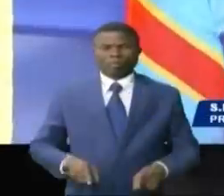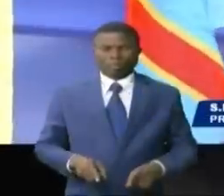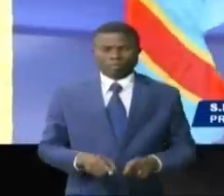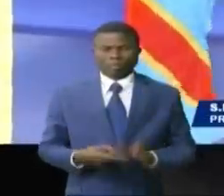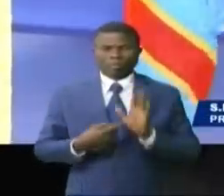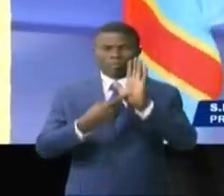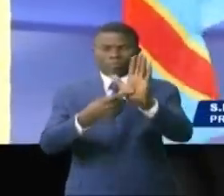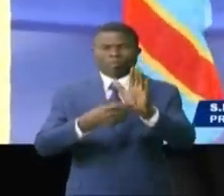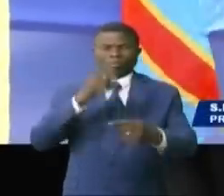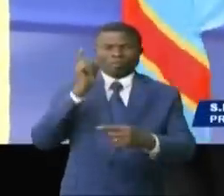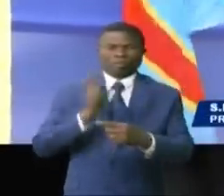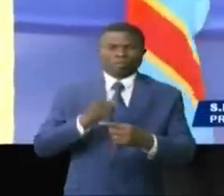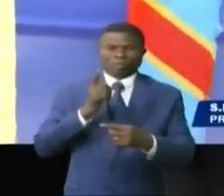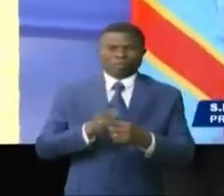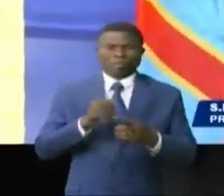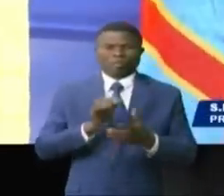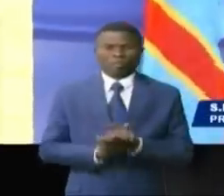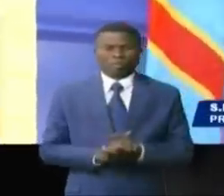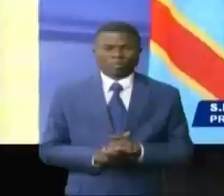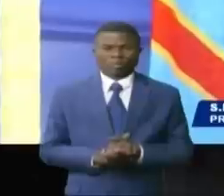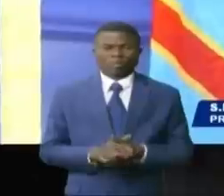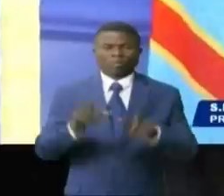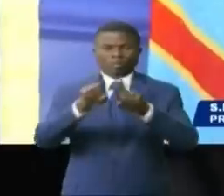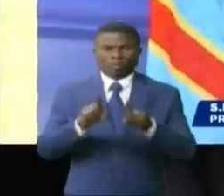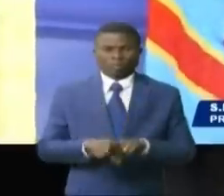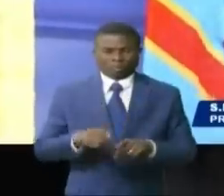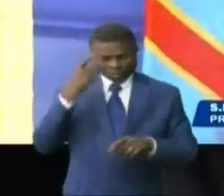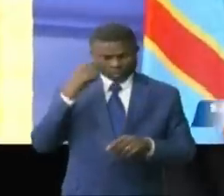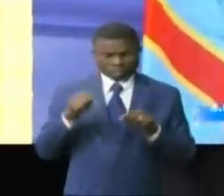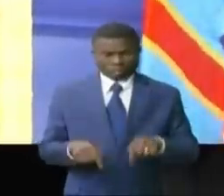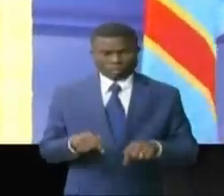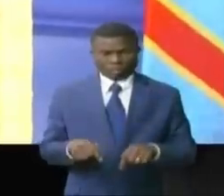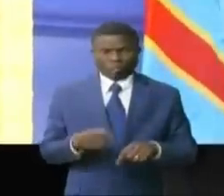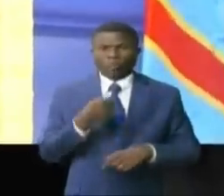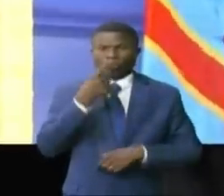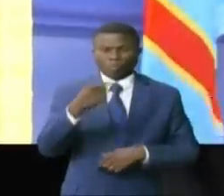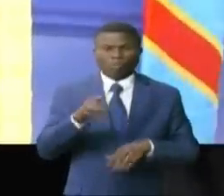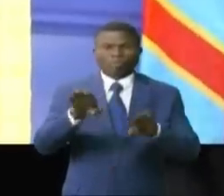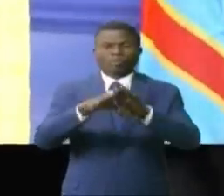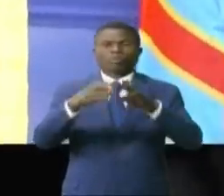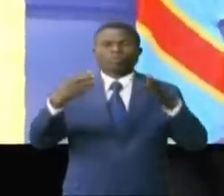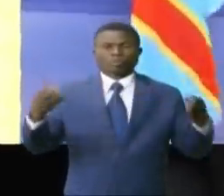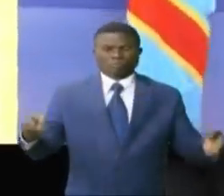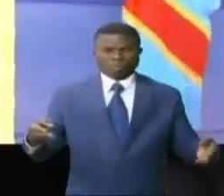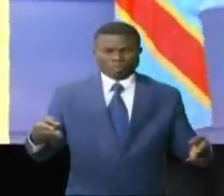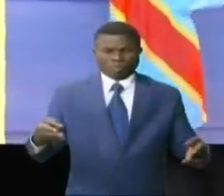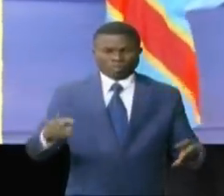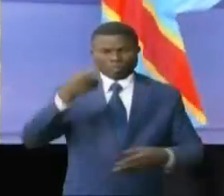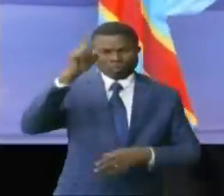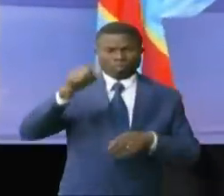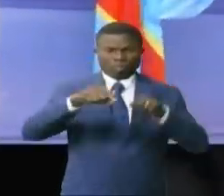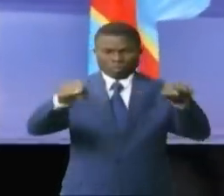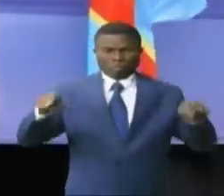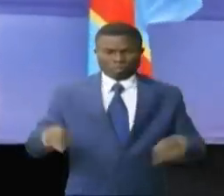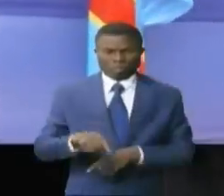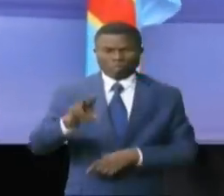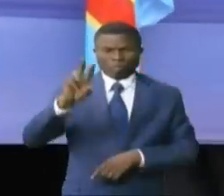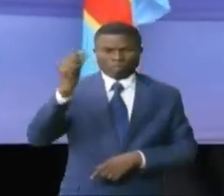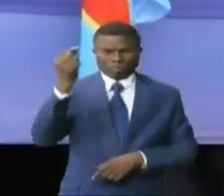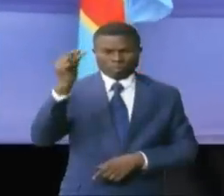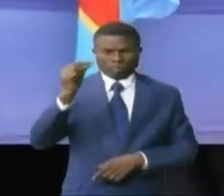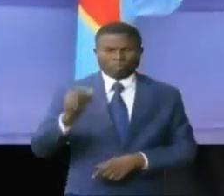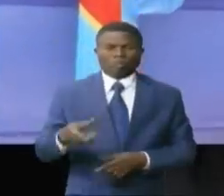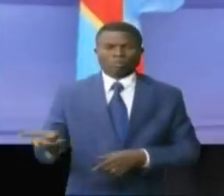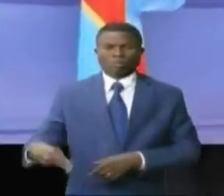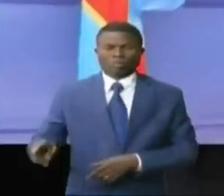l'Expo Béton et par la même occasion, je déclare ouvert le premier salon minier du